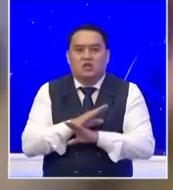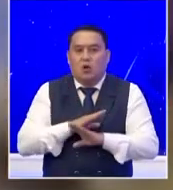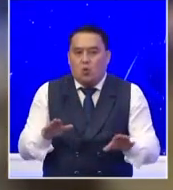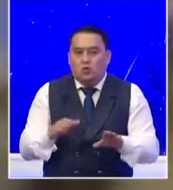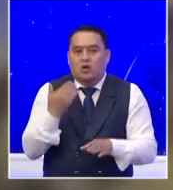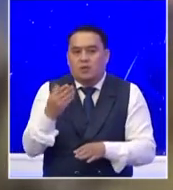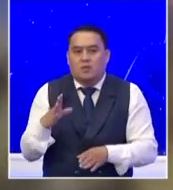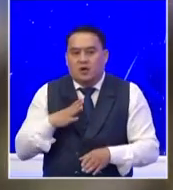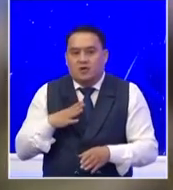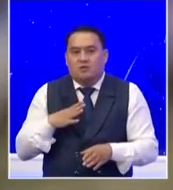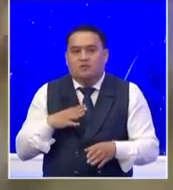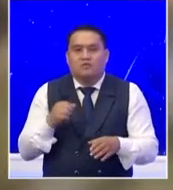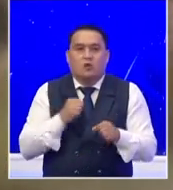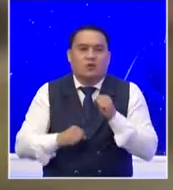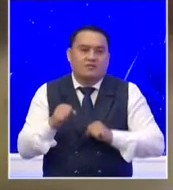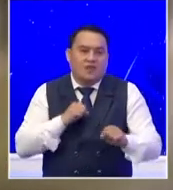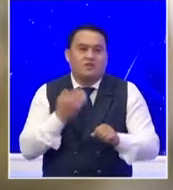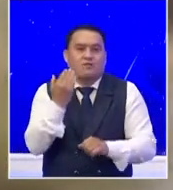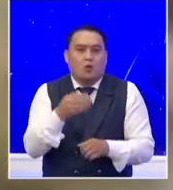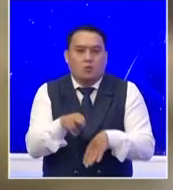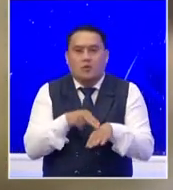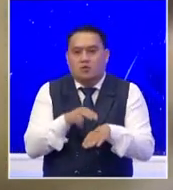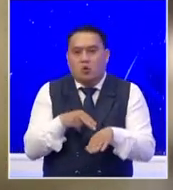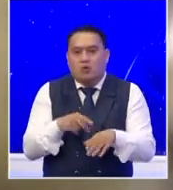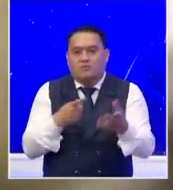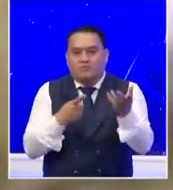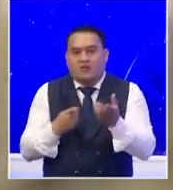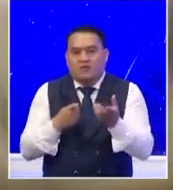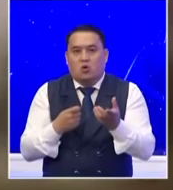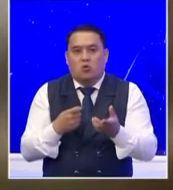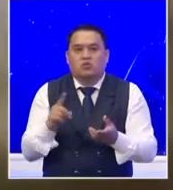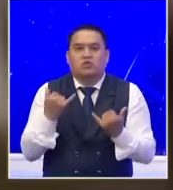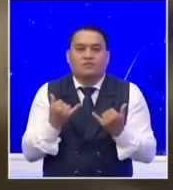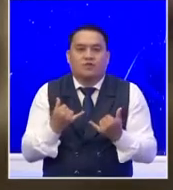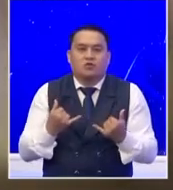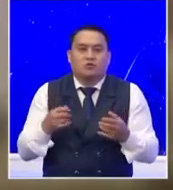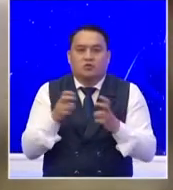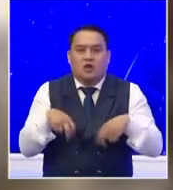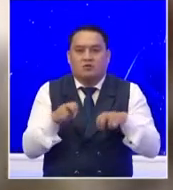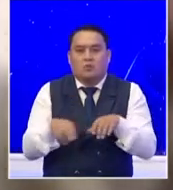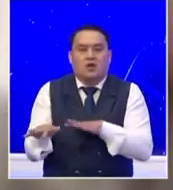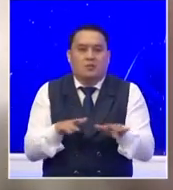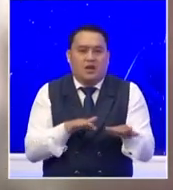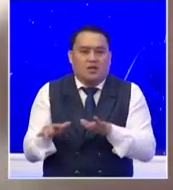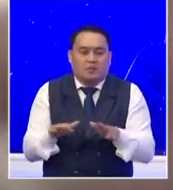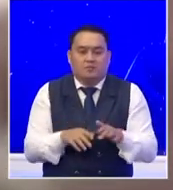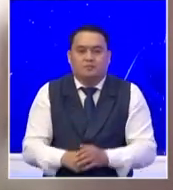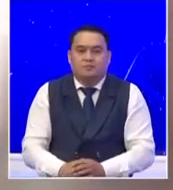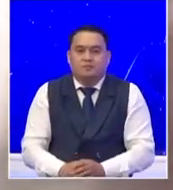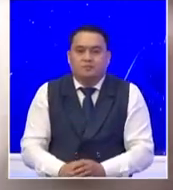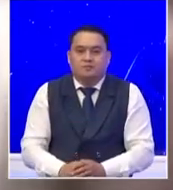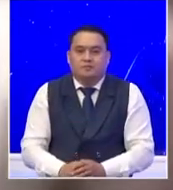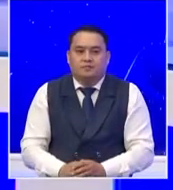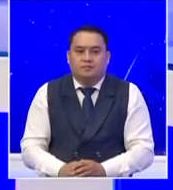старателей оказали сопротивление. В результате полицейские произвели выстрелы в воздух. Сейчас ведутся следственные мероприятия.